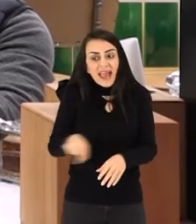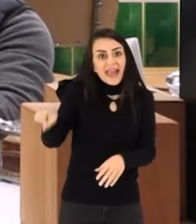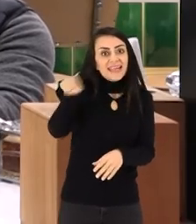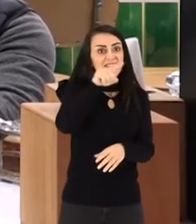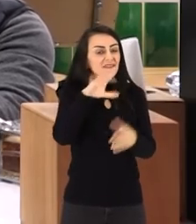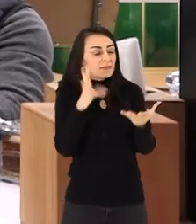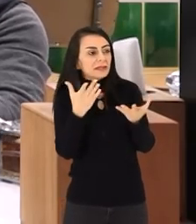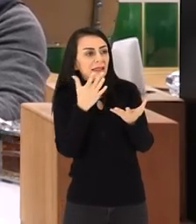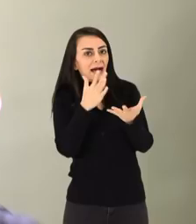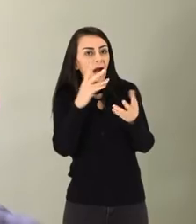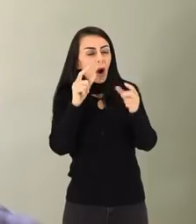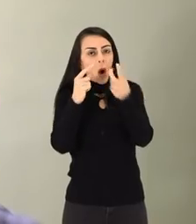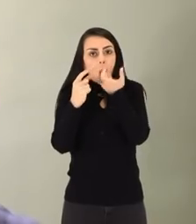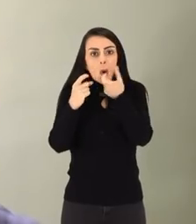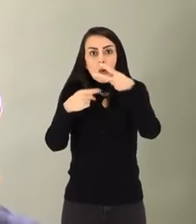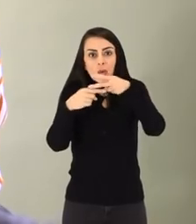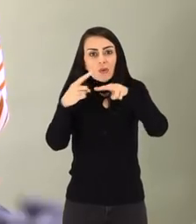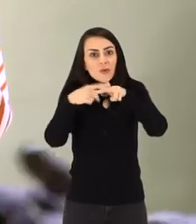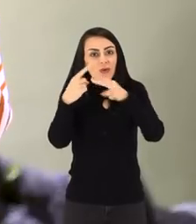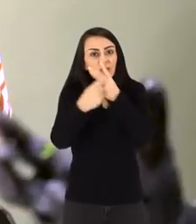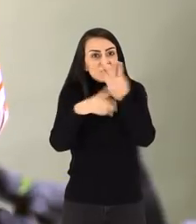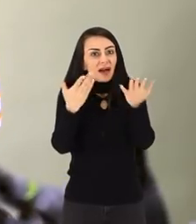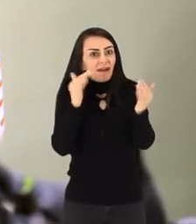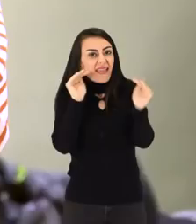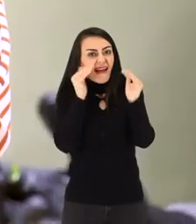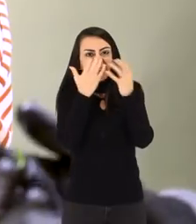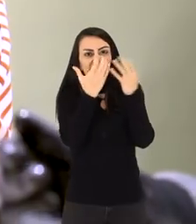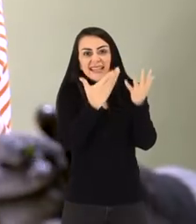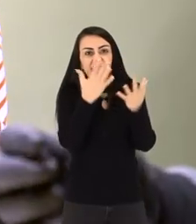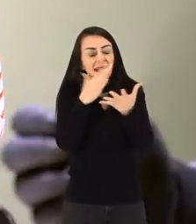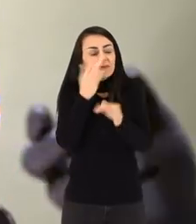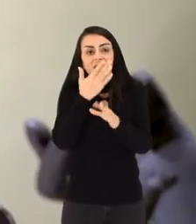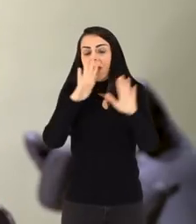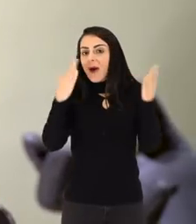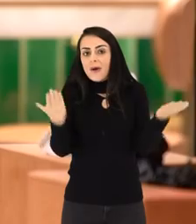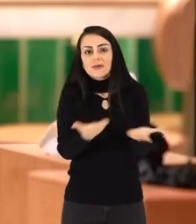uzayla bu kadar ilgilenen kimse olmadı benim bugüne kadar. Evet, evet. Ve sen yani